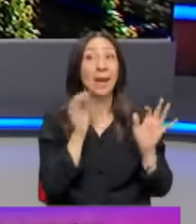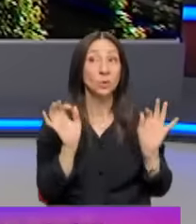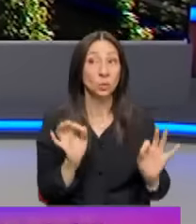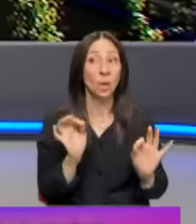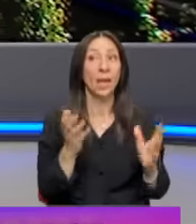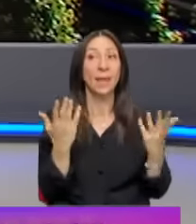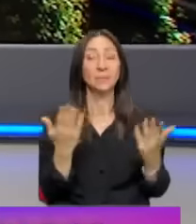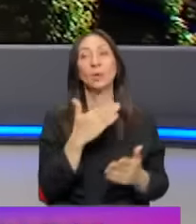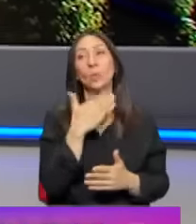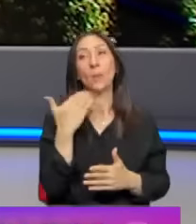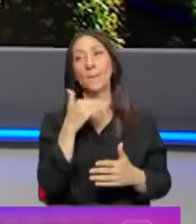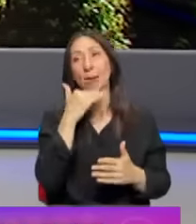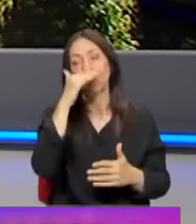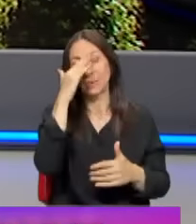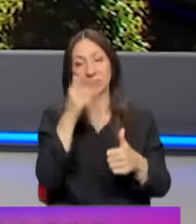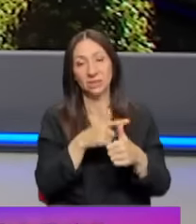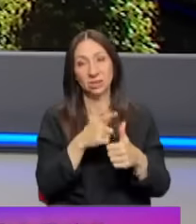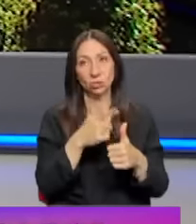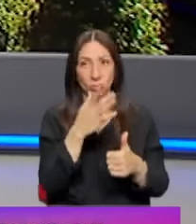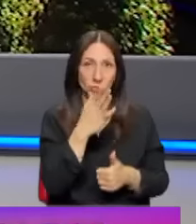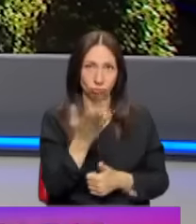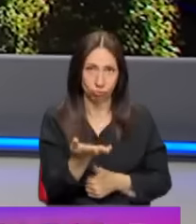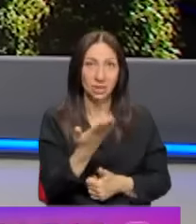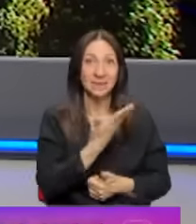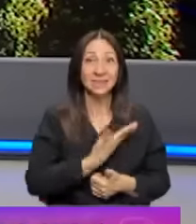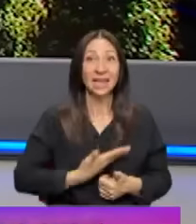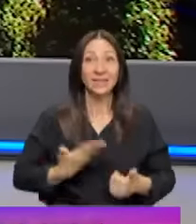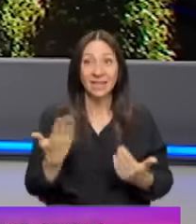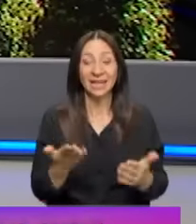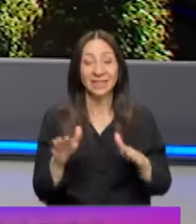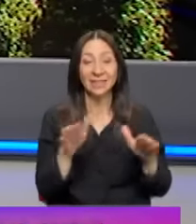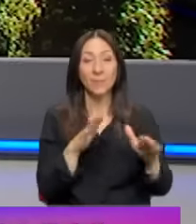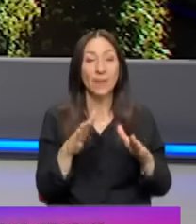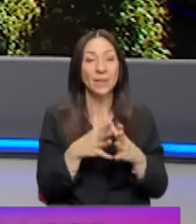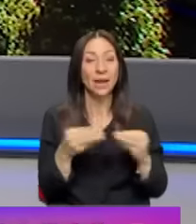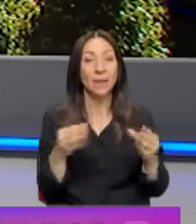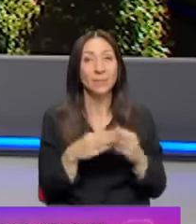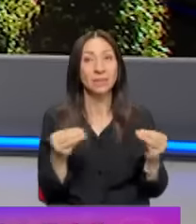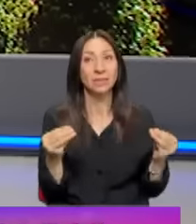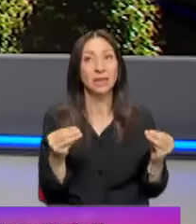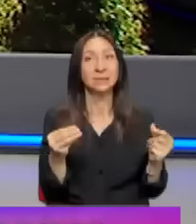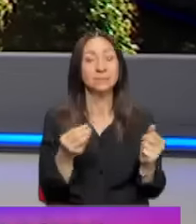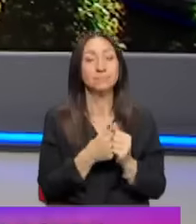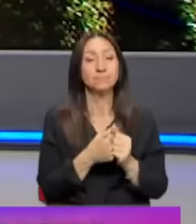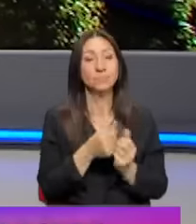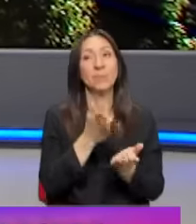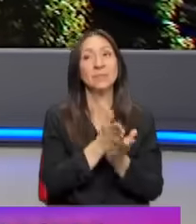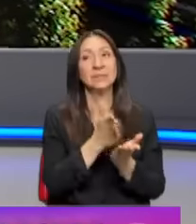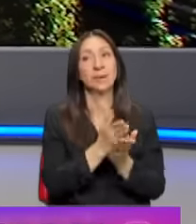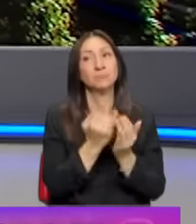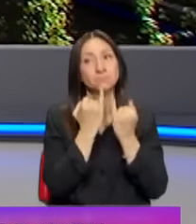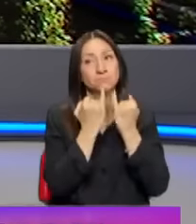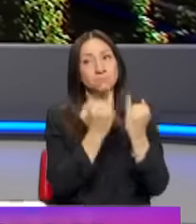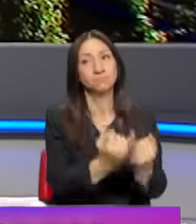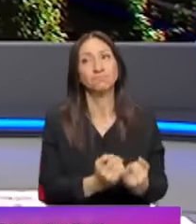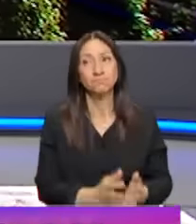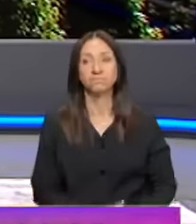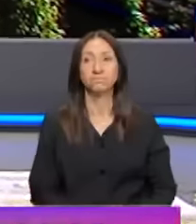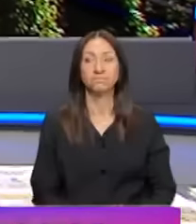Günü'ydü hem de Kurban Bayramı'nın birinci günü. Sevdiklerini depremde yitirenler kabristanlara